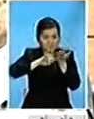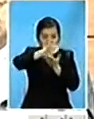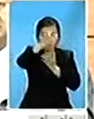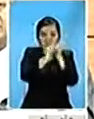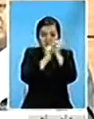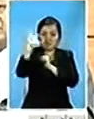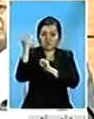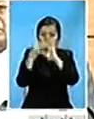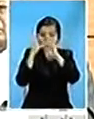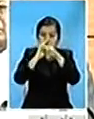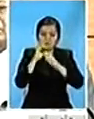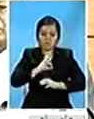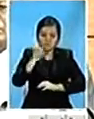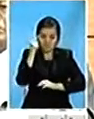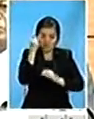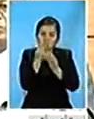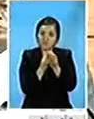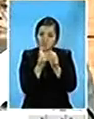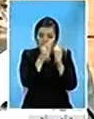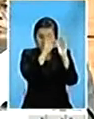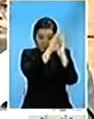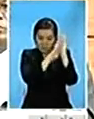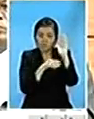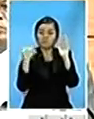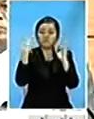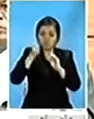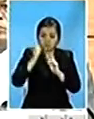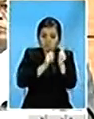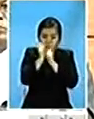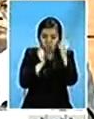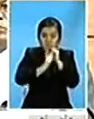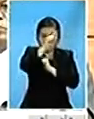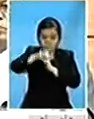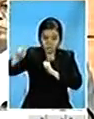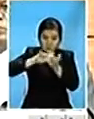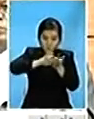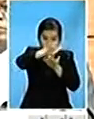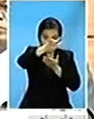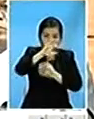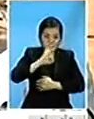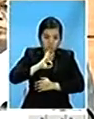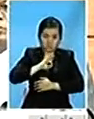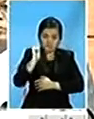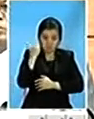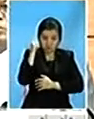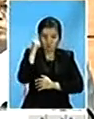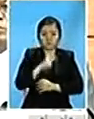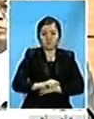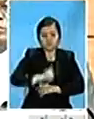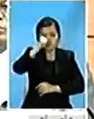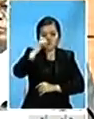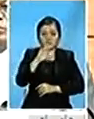ญทองกี่เหรียญกี่เหรียญความจริงเคยระบุไว้ว่าไปแข่งขันที่กรุงลอนดอนเนี่ยจะต้องได้เหรียญทองถึง7 เหรียญเอาเข้าจริง